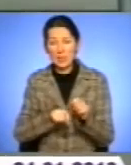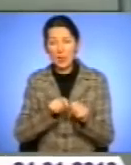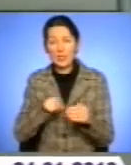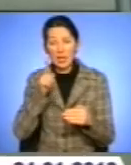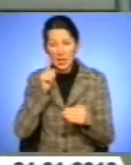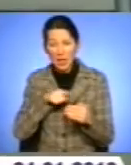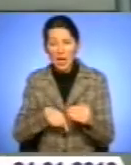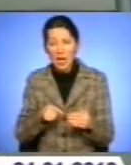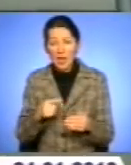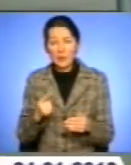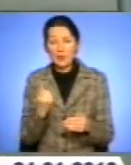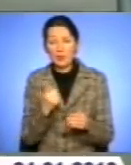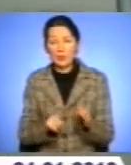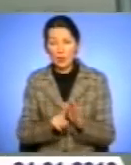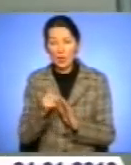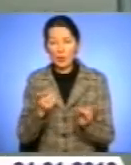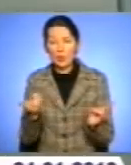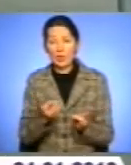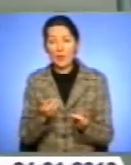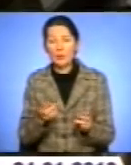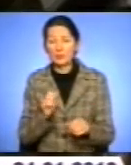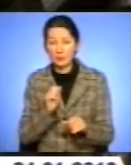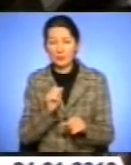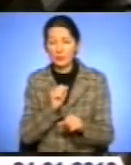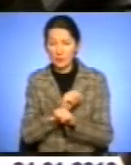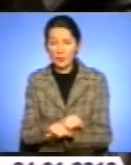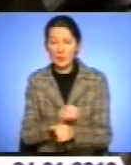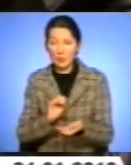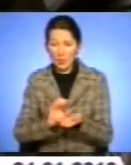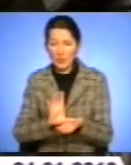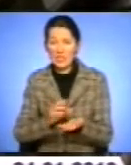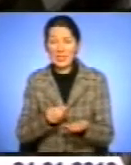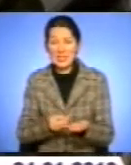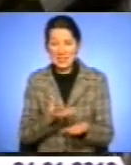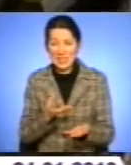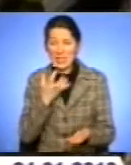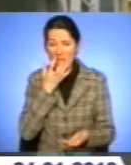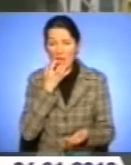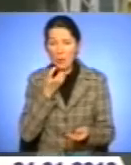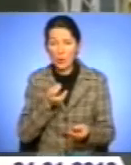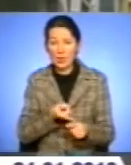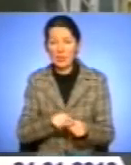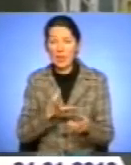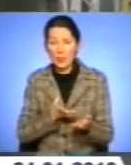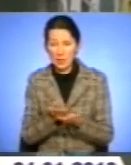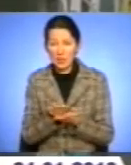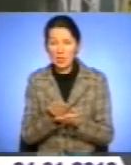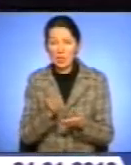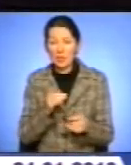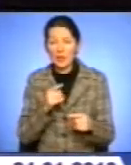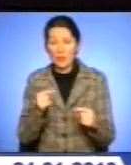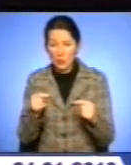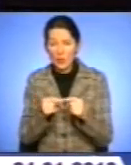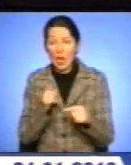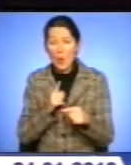89,2% виконання програми реформування. Сьогодні президент дає оцінку. Рівень виконання він оцінює на 15-20%. Я